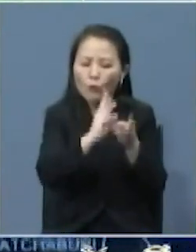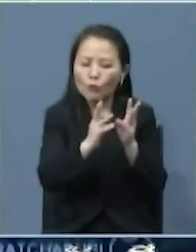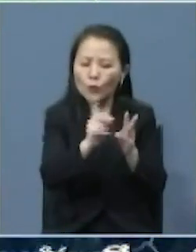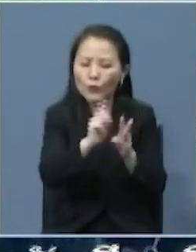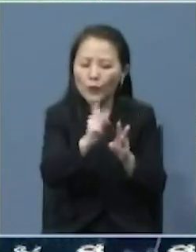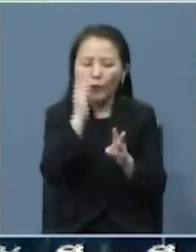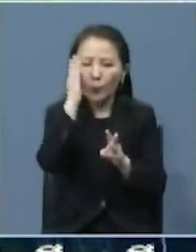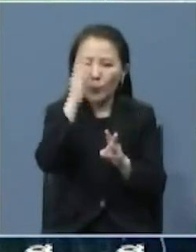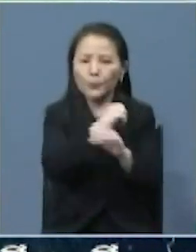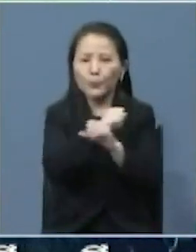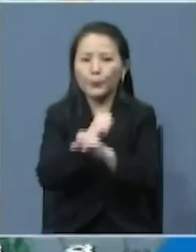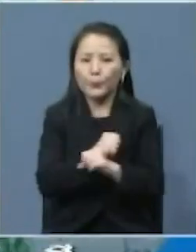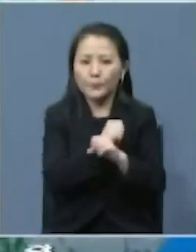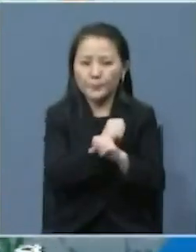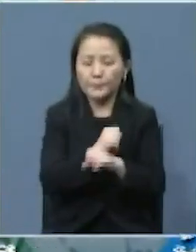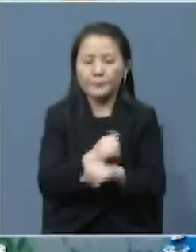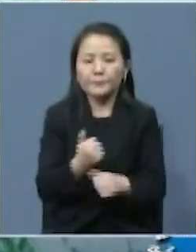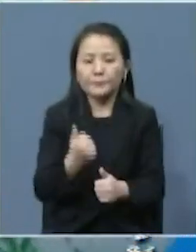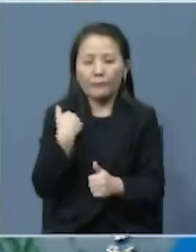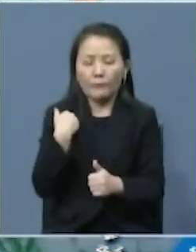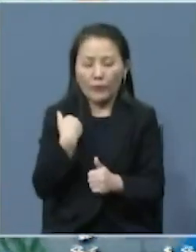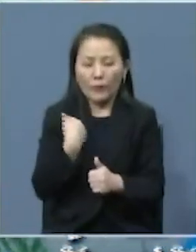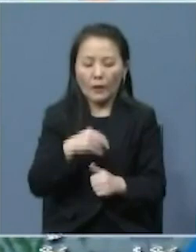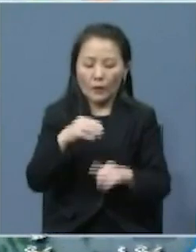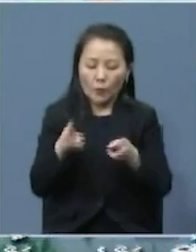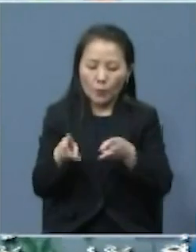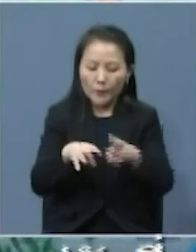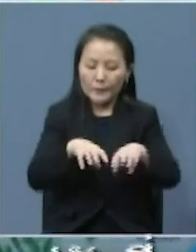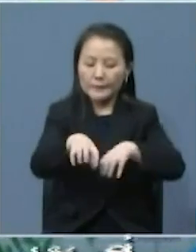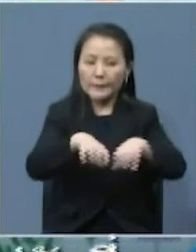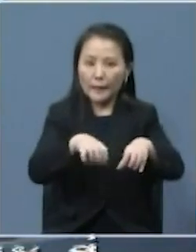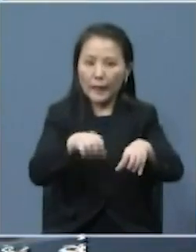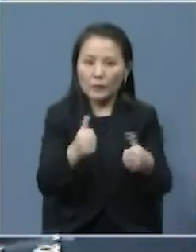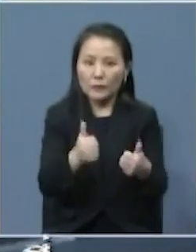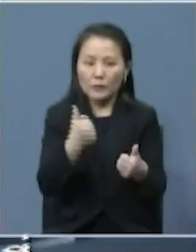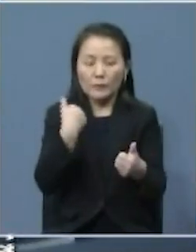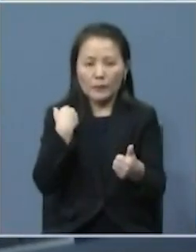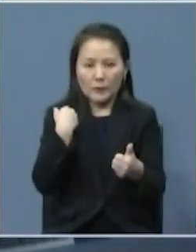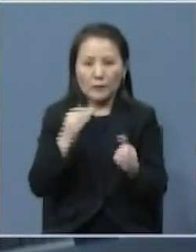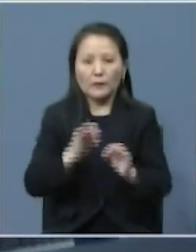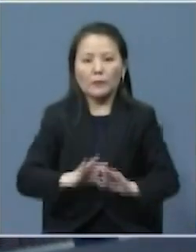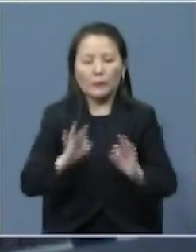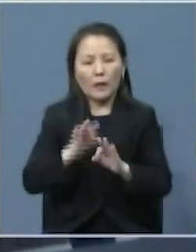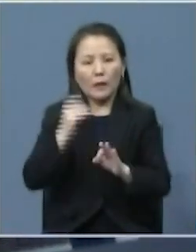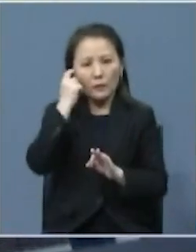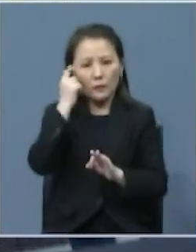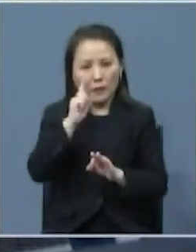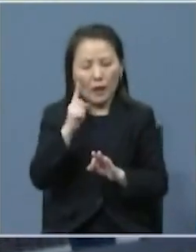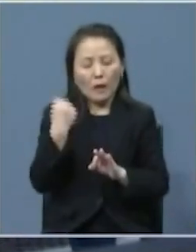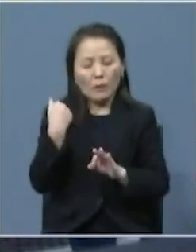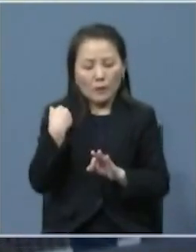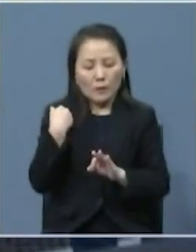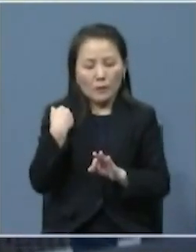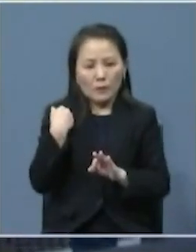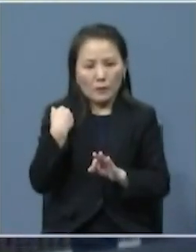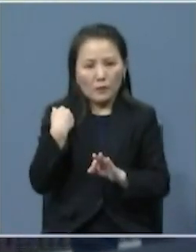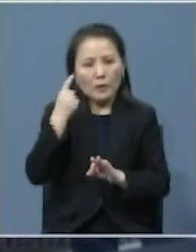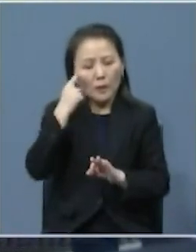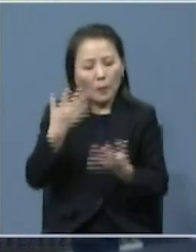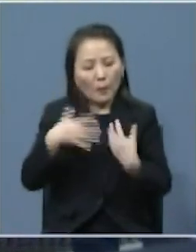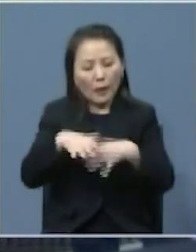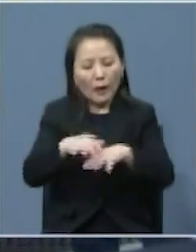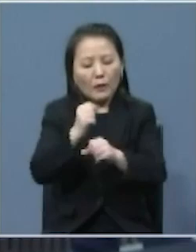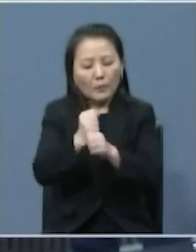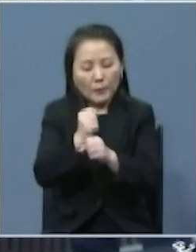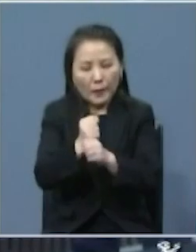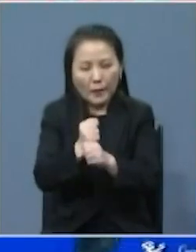เกิดฝุ่นต่อไปกลไกการบริหารจัดการดังกล่าวทำให้มีการบูรณาการการดำเนินงานกันรวมทั้งมีการประสานติดต